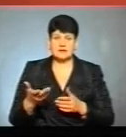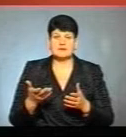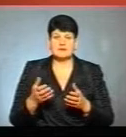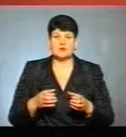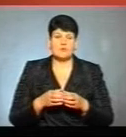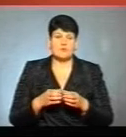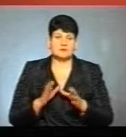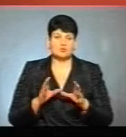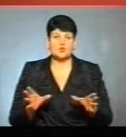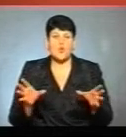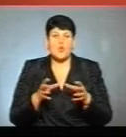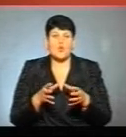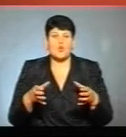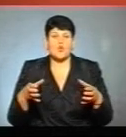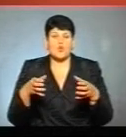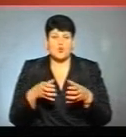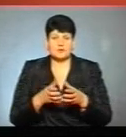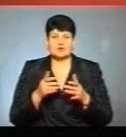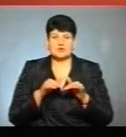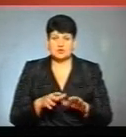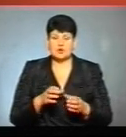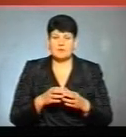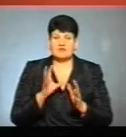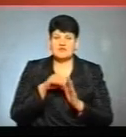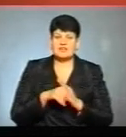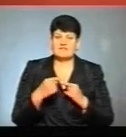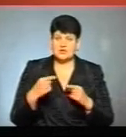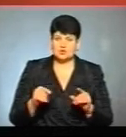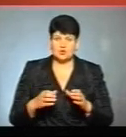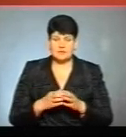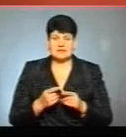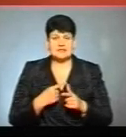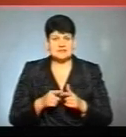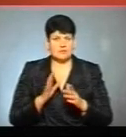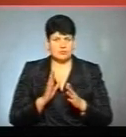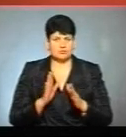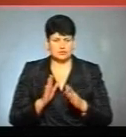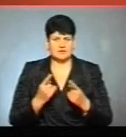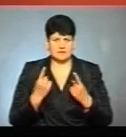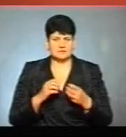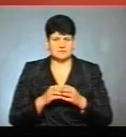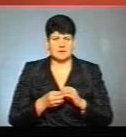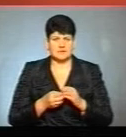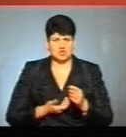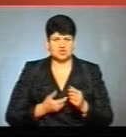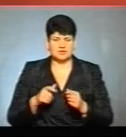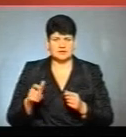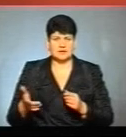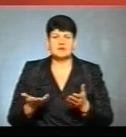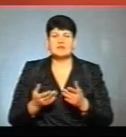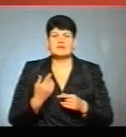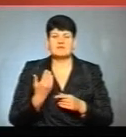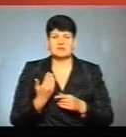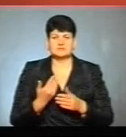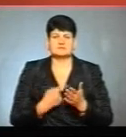які громади будуть укрупнюватися, і якщо діюча громада вже війде в іншу громаду, чи це буде великий дискомфорт для жителів? Який ваш